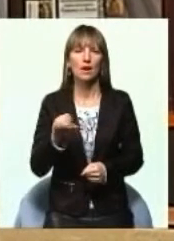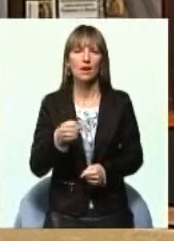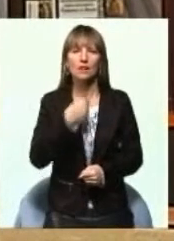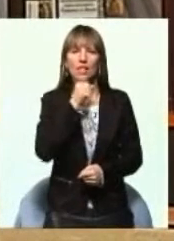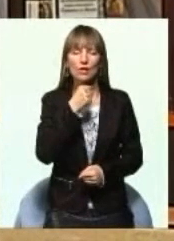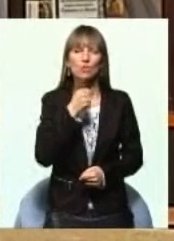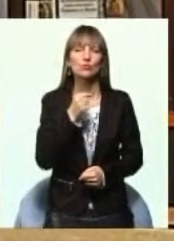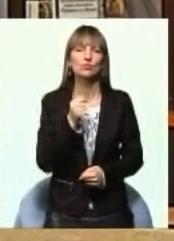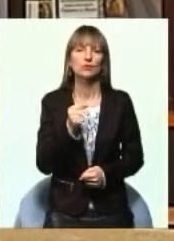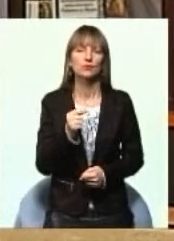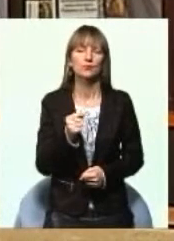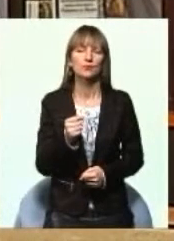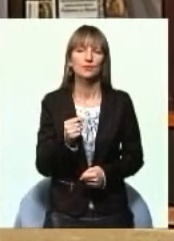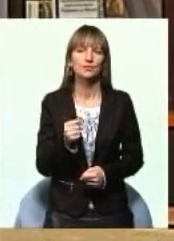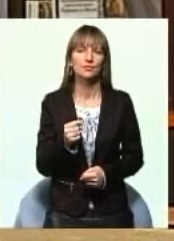думаю, еще